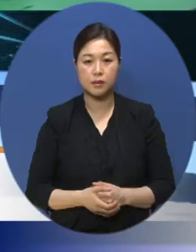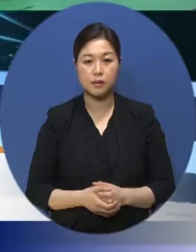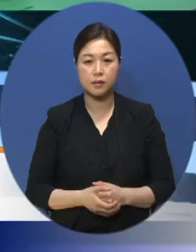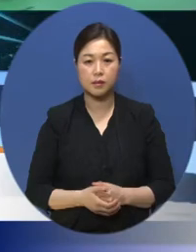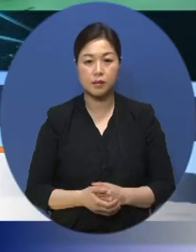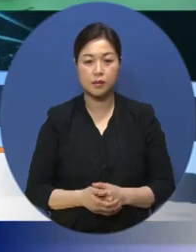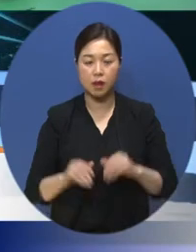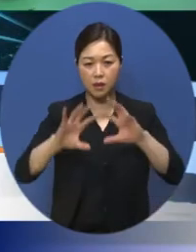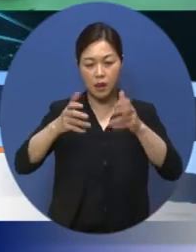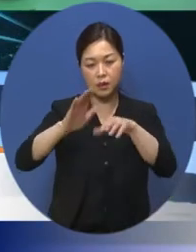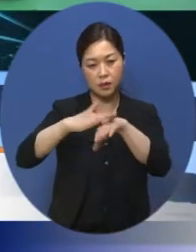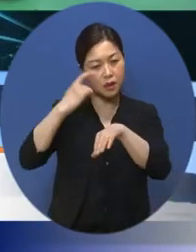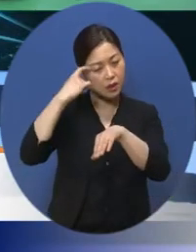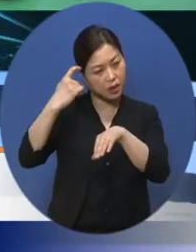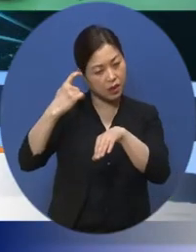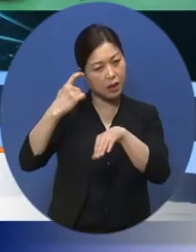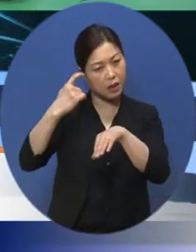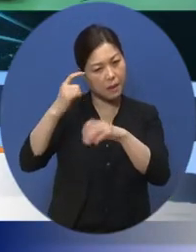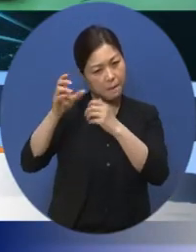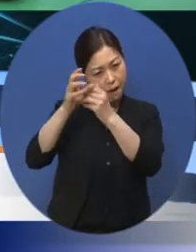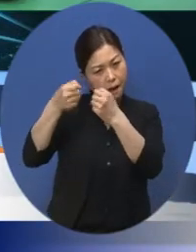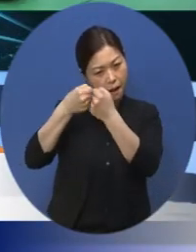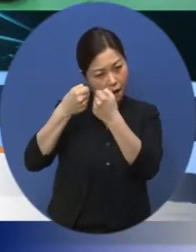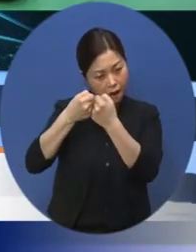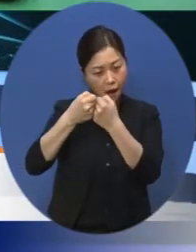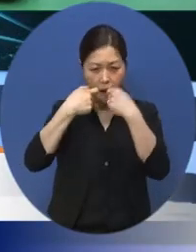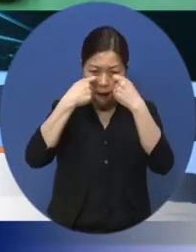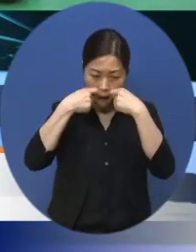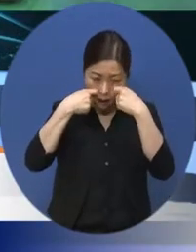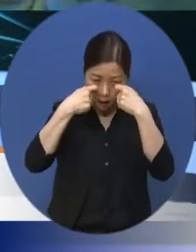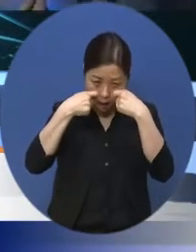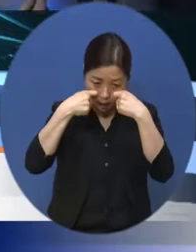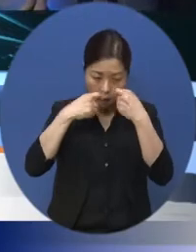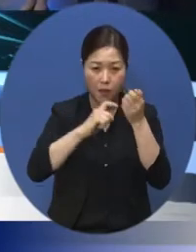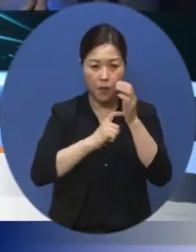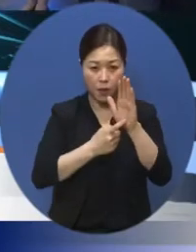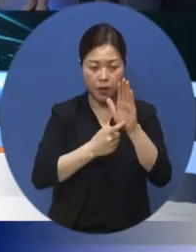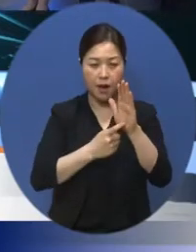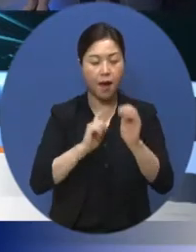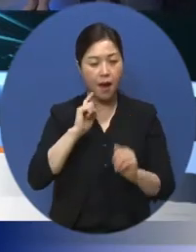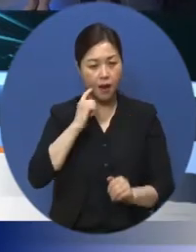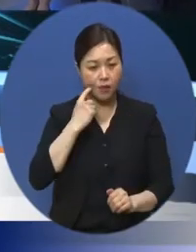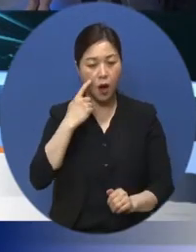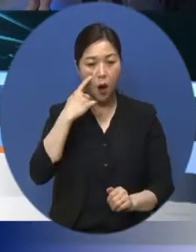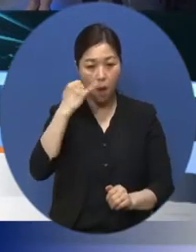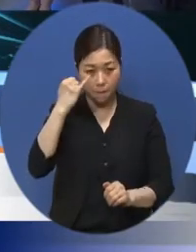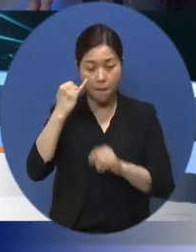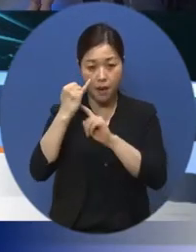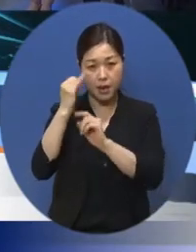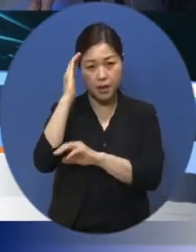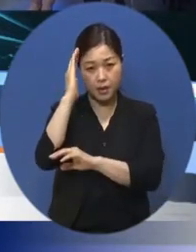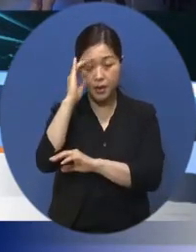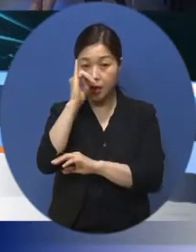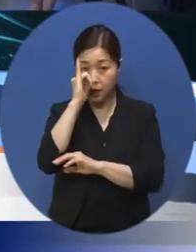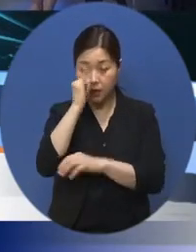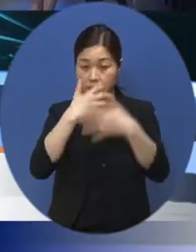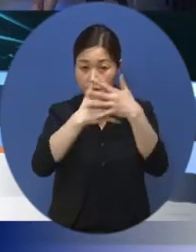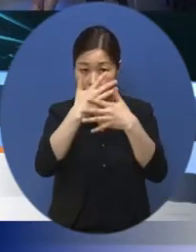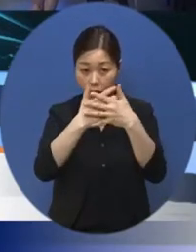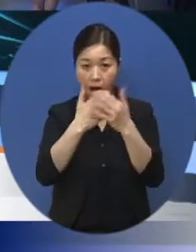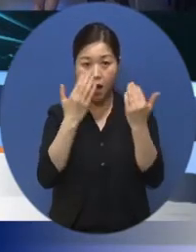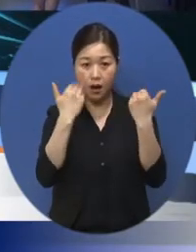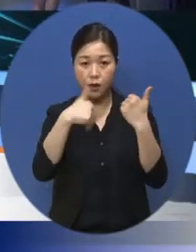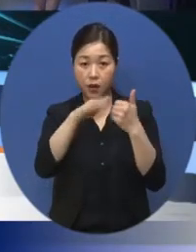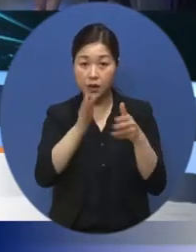세상의 편견에 맞서 싸우며 눈물로 호소하는 아름다운 엄마들의 이야기가 담긴 영화 학교 가는 길이 가정의